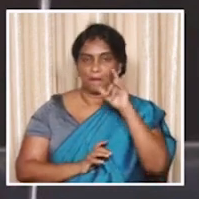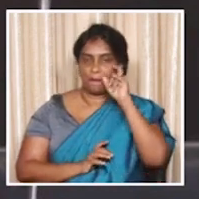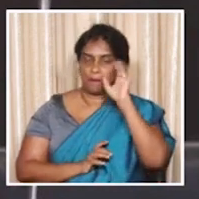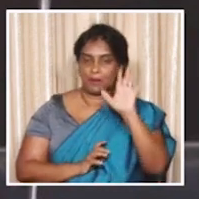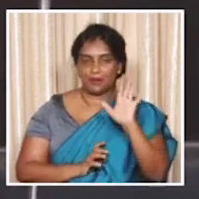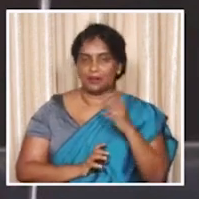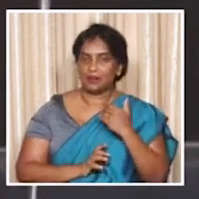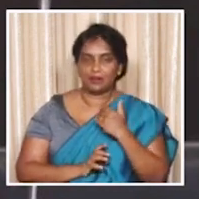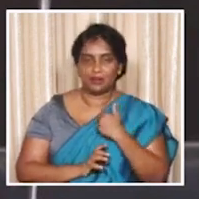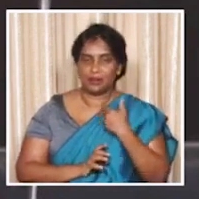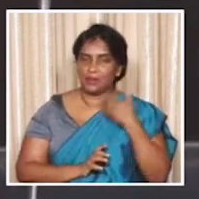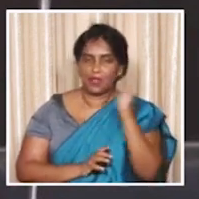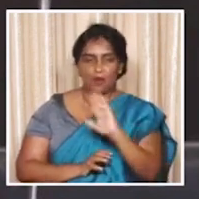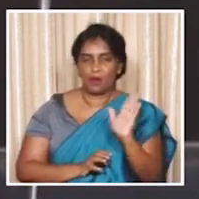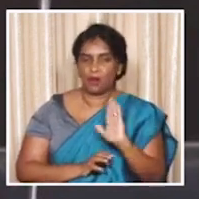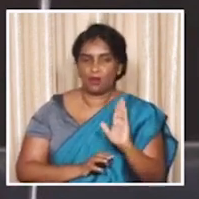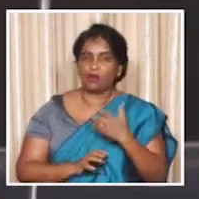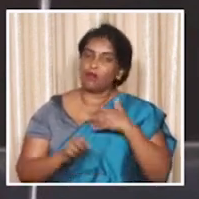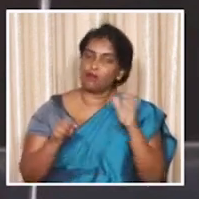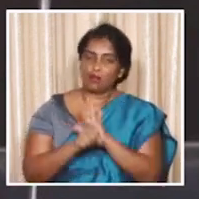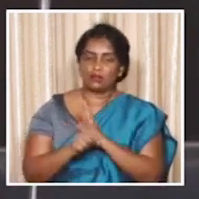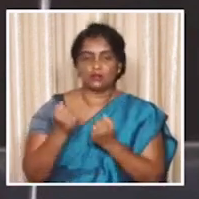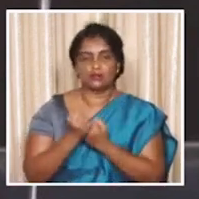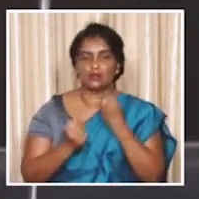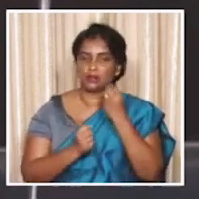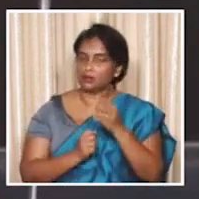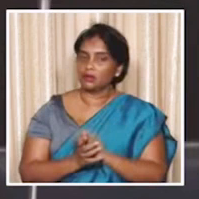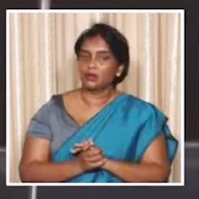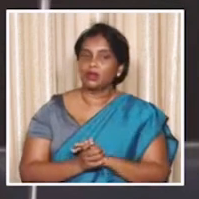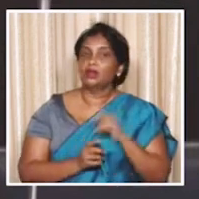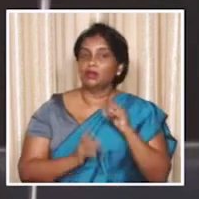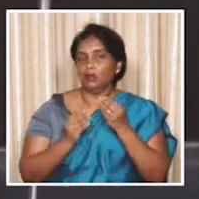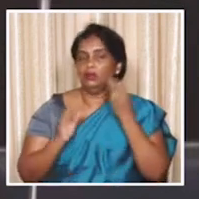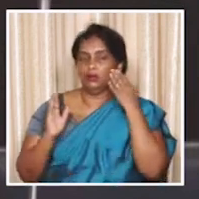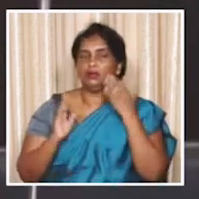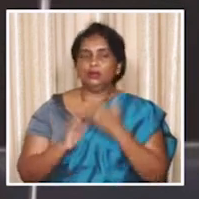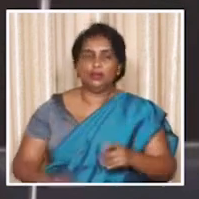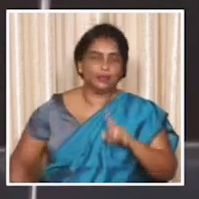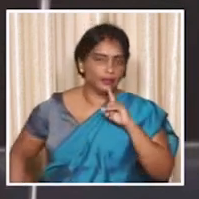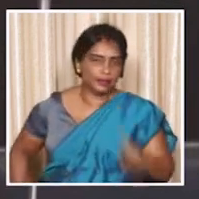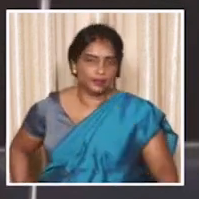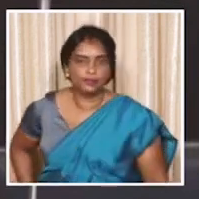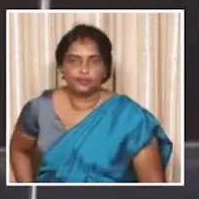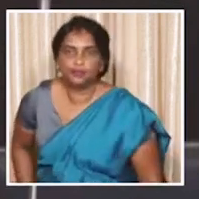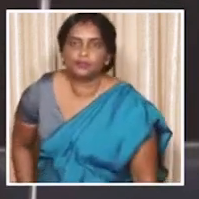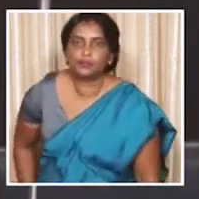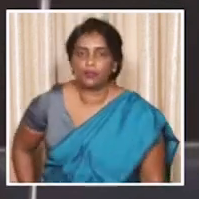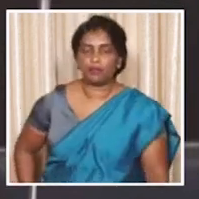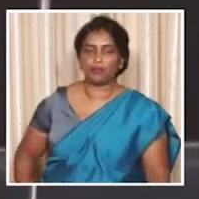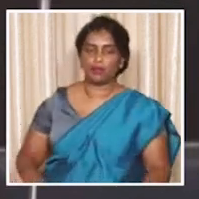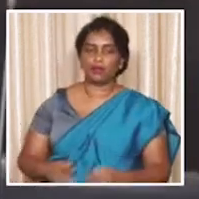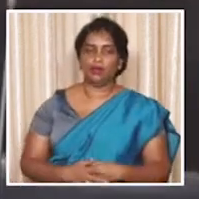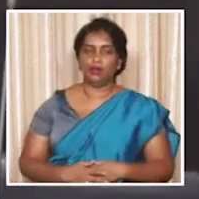කියලා බලමු මම එන්න ඕනේ අපි උපරිම සහයෝගය ලබා දෙන්නම් මේක ගැන පොඩක් අවධානය යොමු කරන්න කියලා මම ඔබතුමාට ඉල්ලීමක්